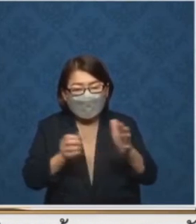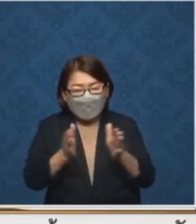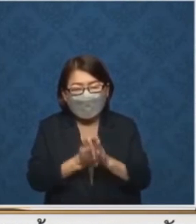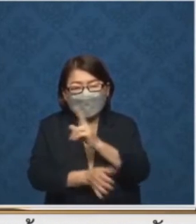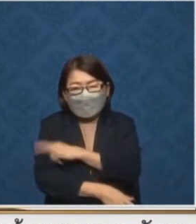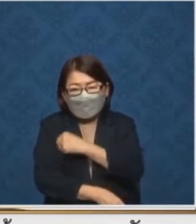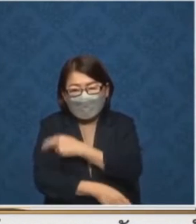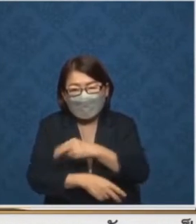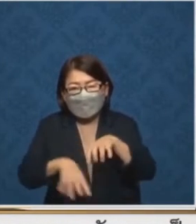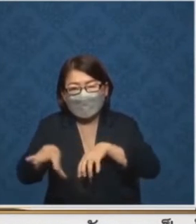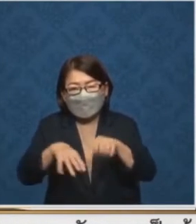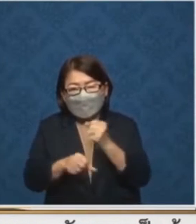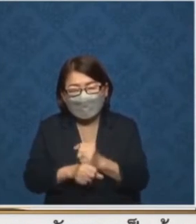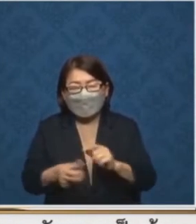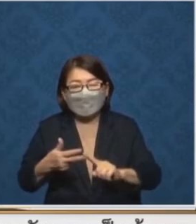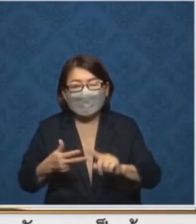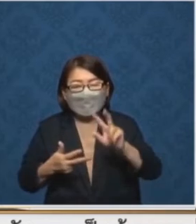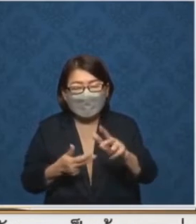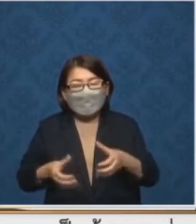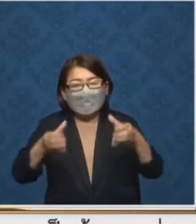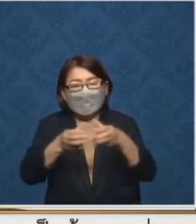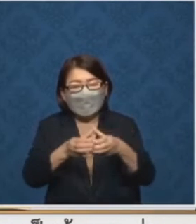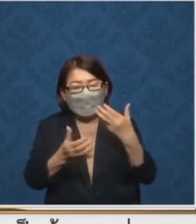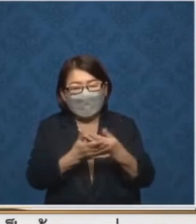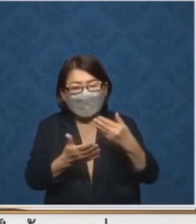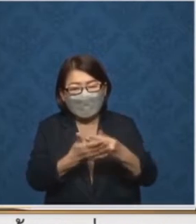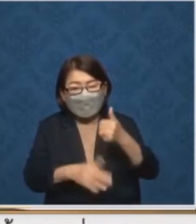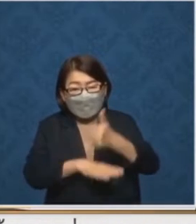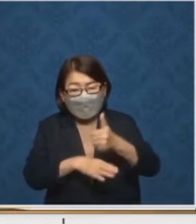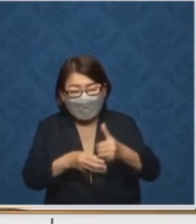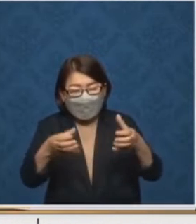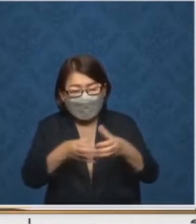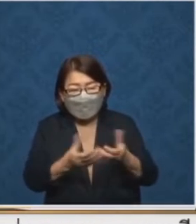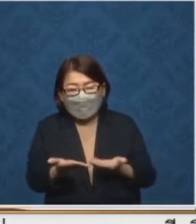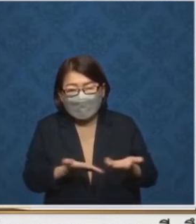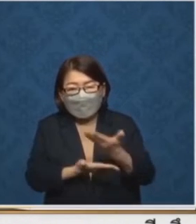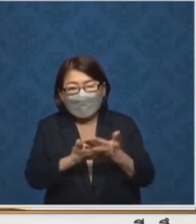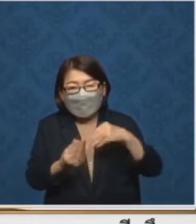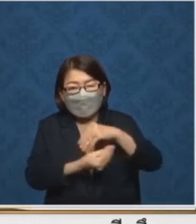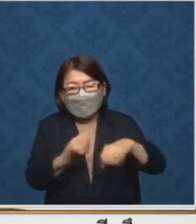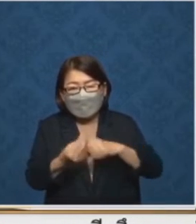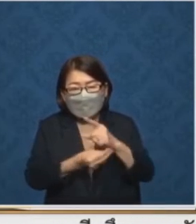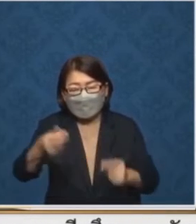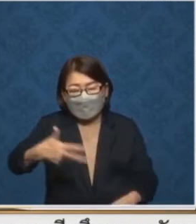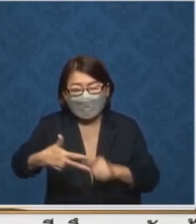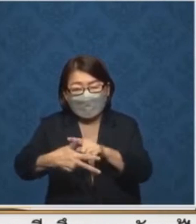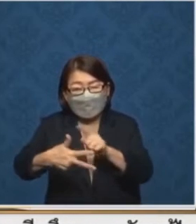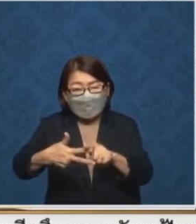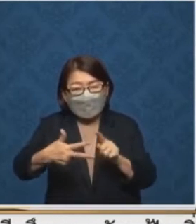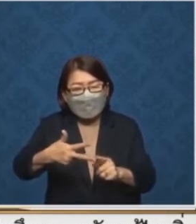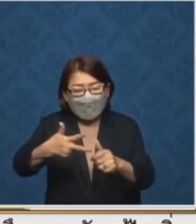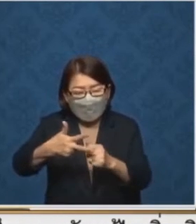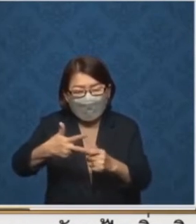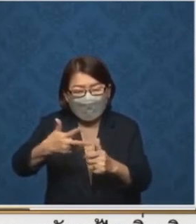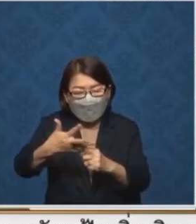ที่สาม ท่านเป็นหัวหนาทีมเศษฐกิจ เพรฉั้น 1 2 3 ยัไมนบตำแมงอๆ ซึ่เยอะๆไปหม